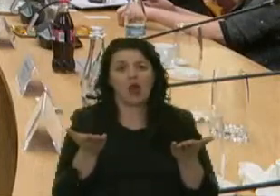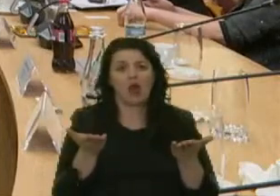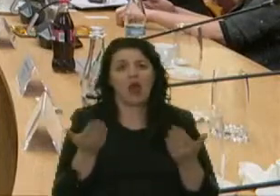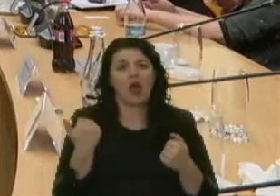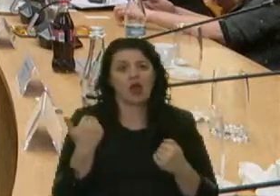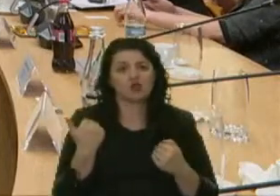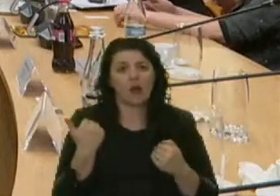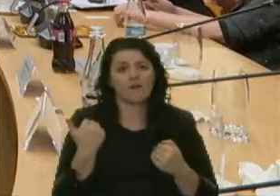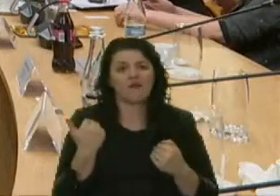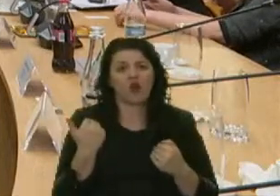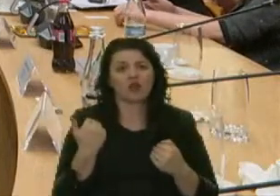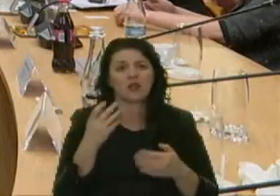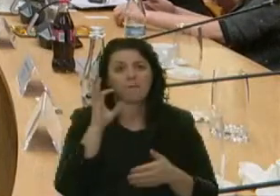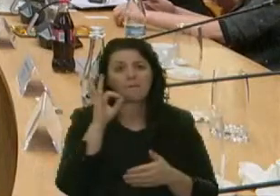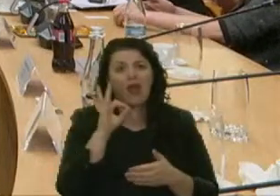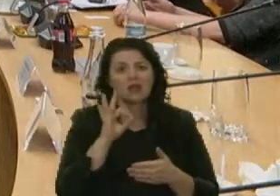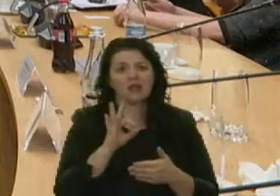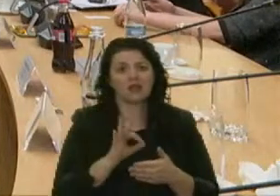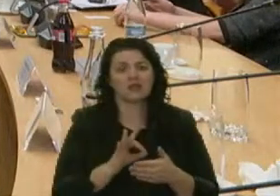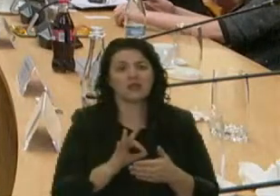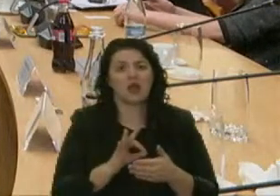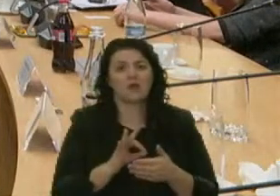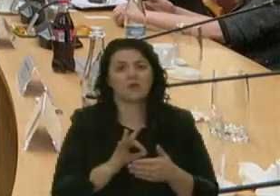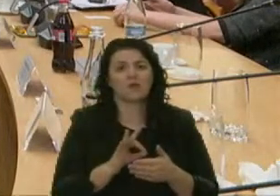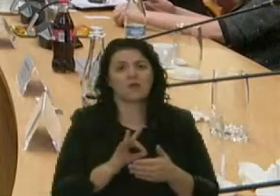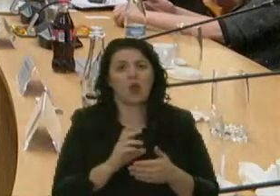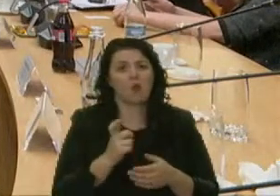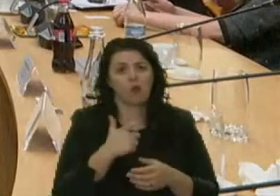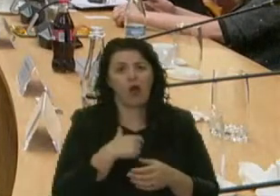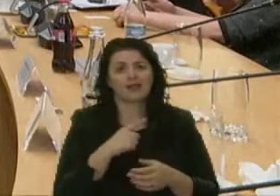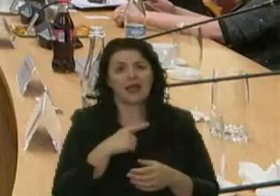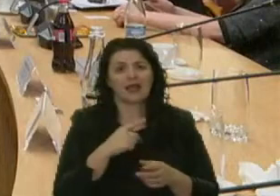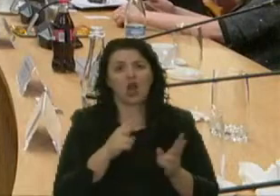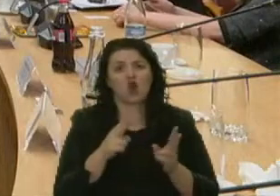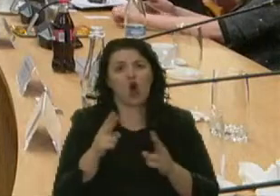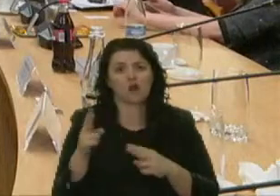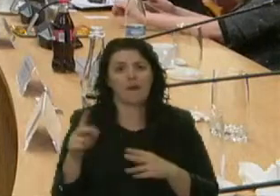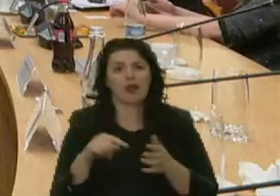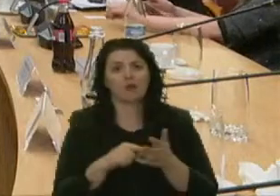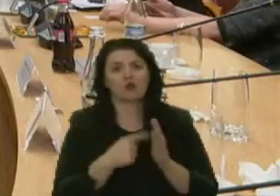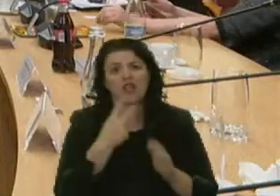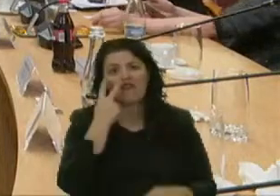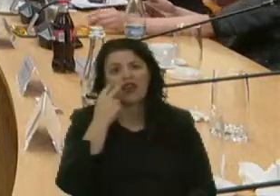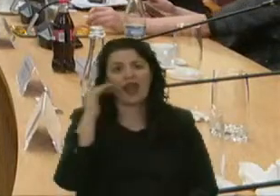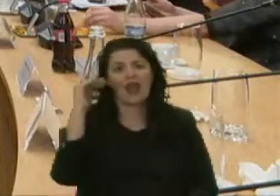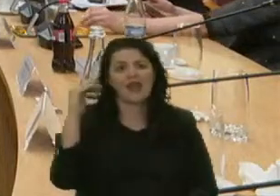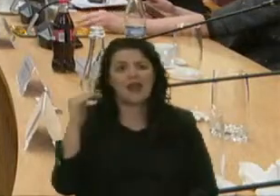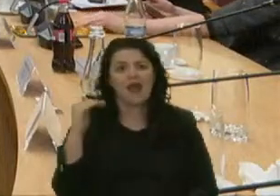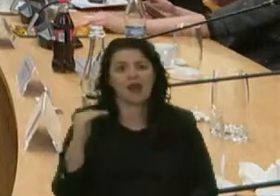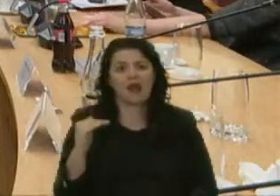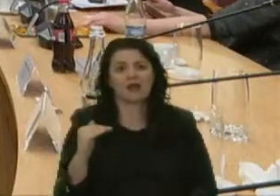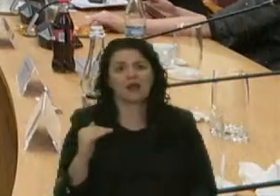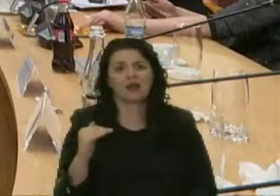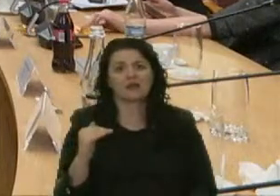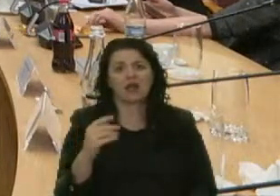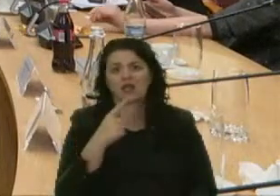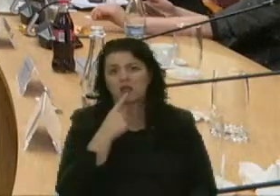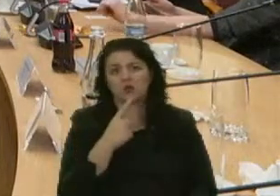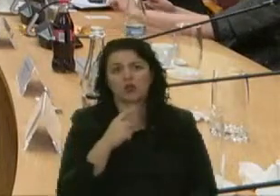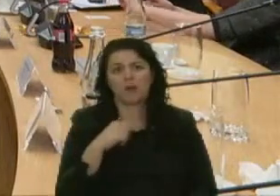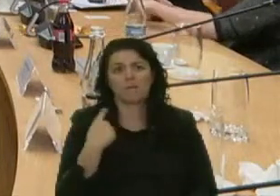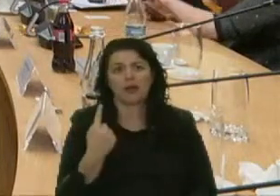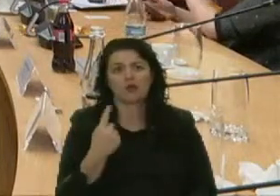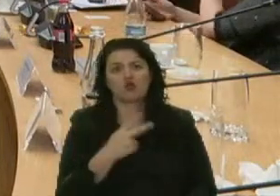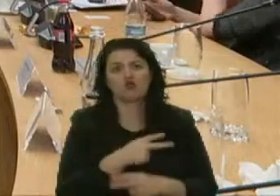fost pe lista respectivă deși poate era normal din punct de vedere ierarhic să zic primul să